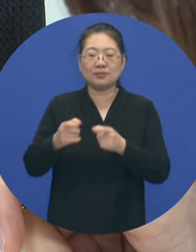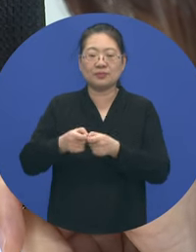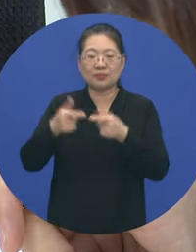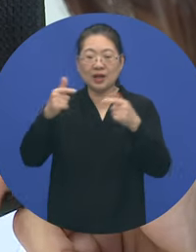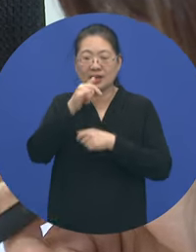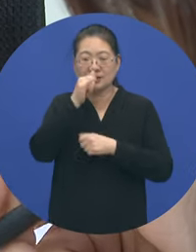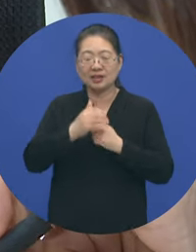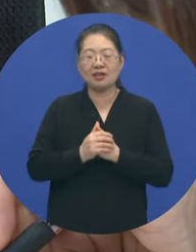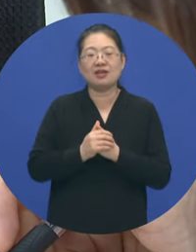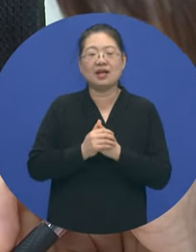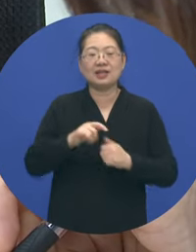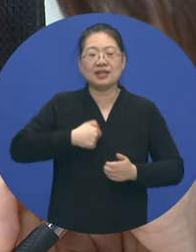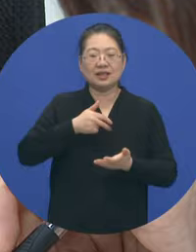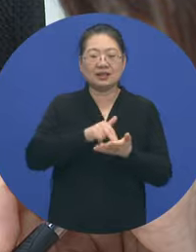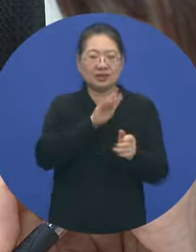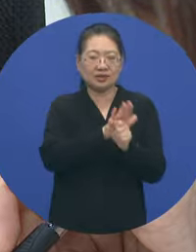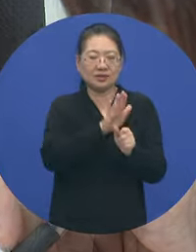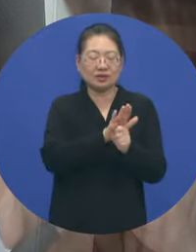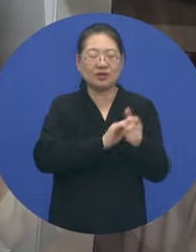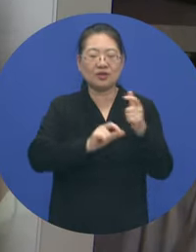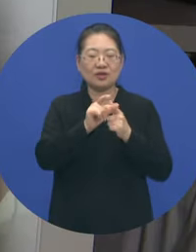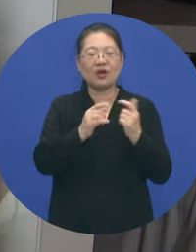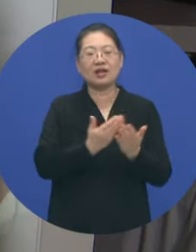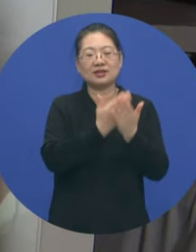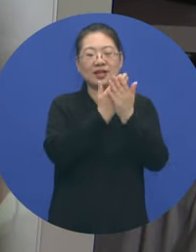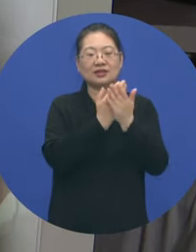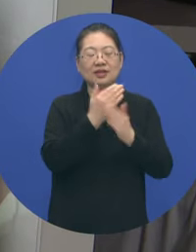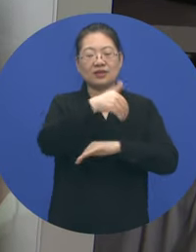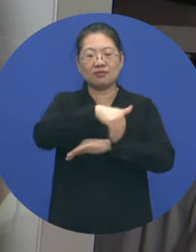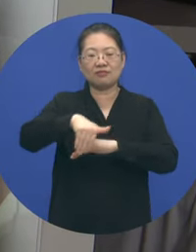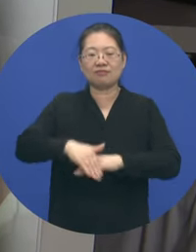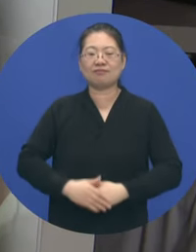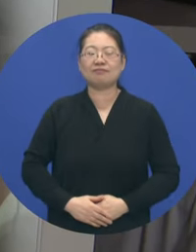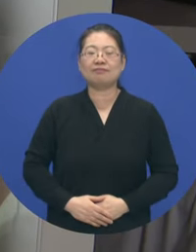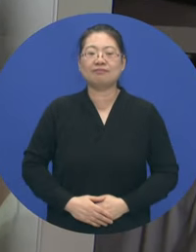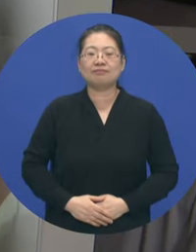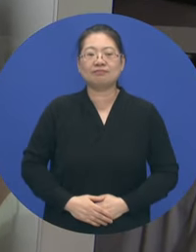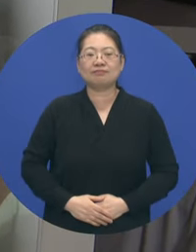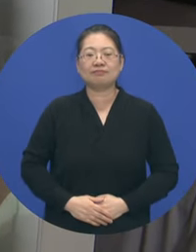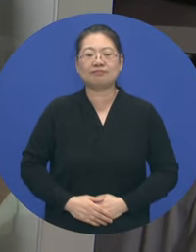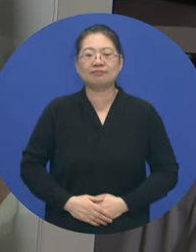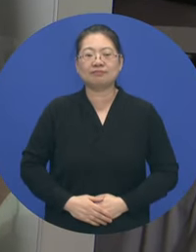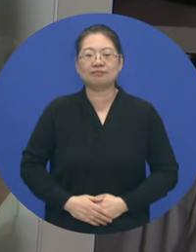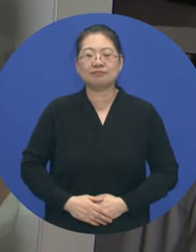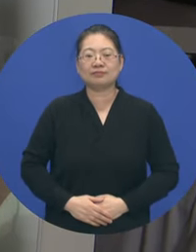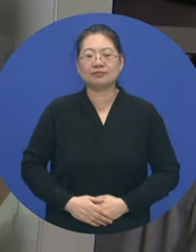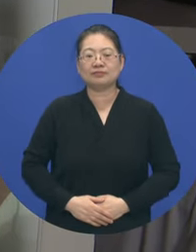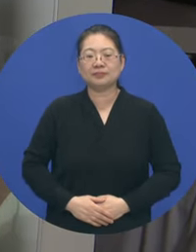자립지원 서비스의 질적 수준을 높이겠다는 구상입니다. GTV 뉴스 최창순입니다.